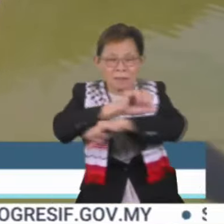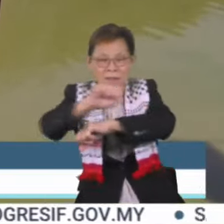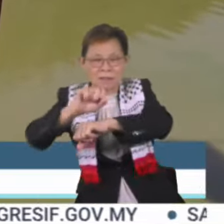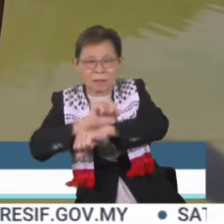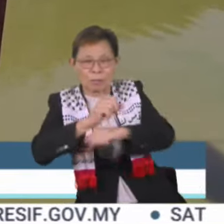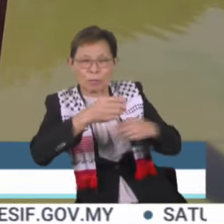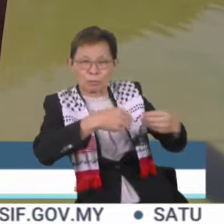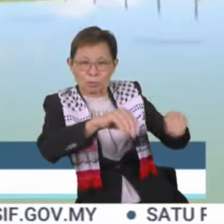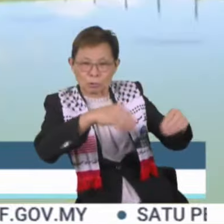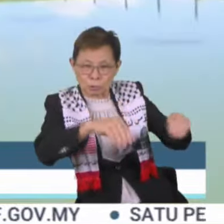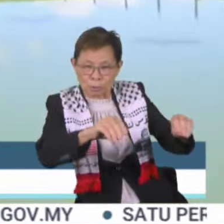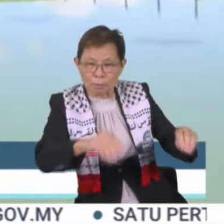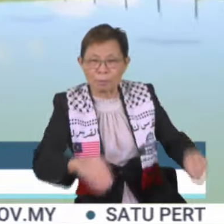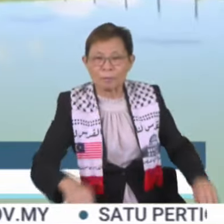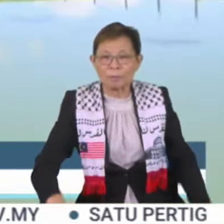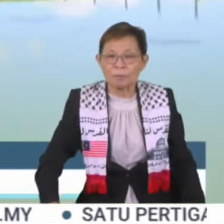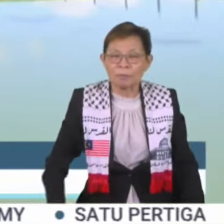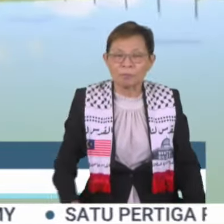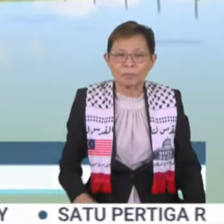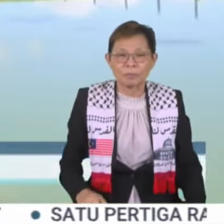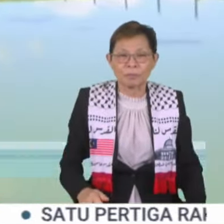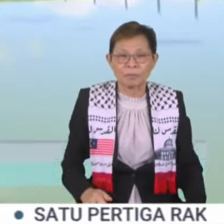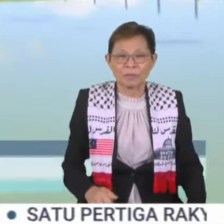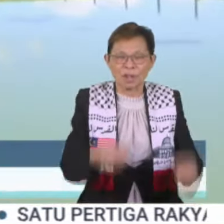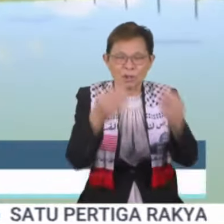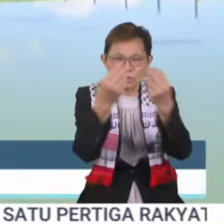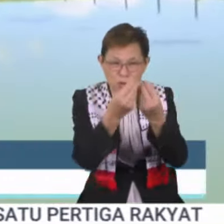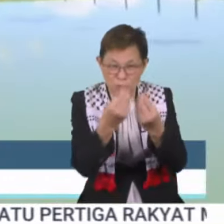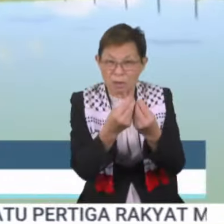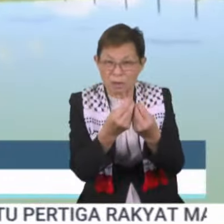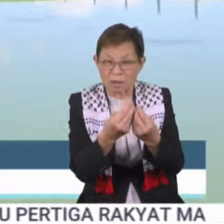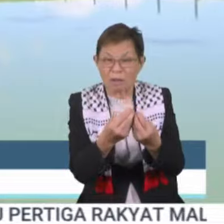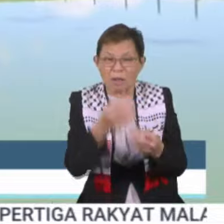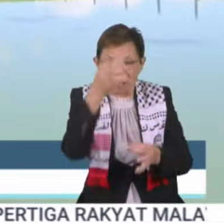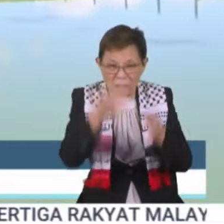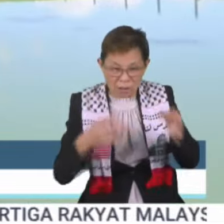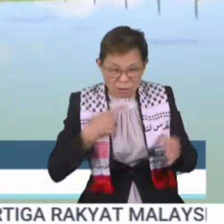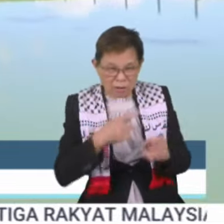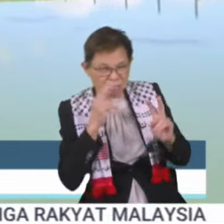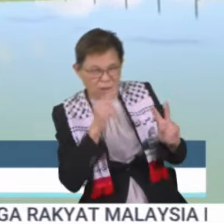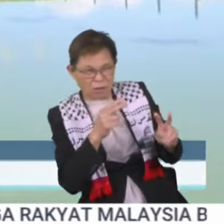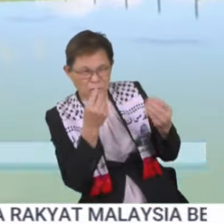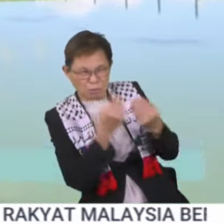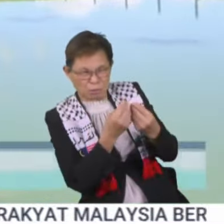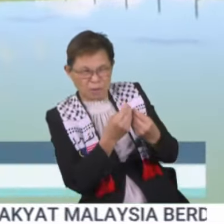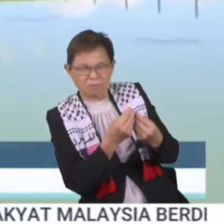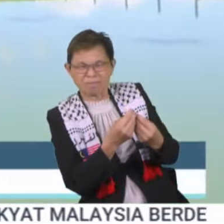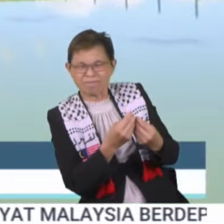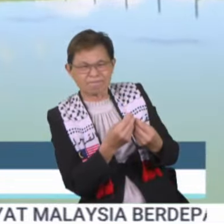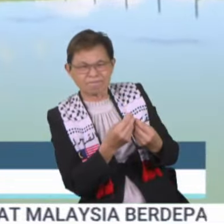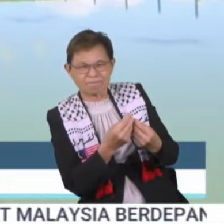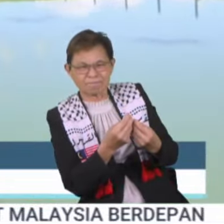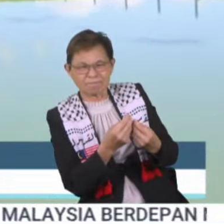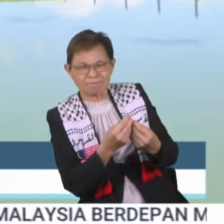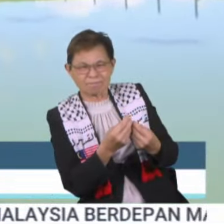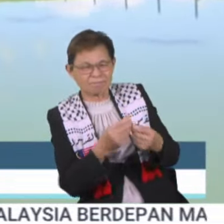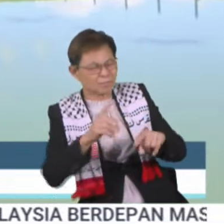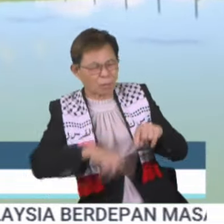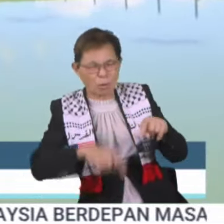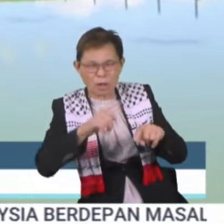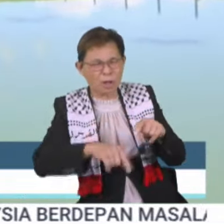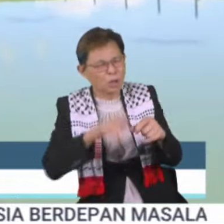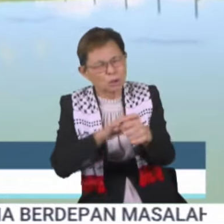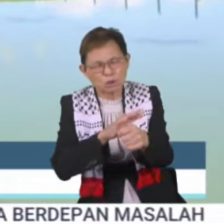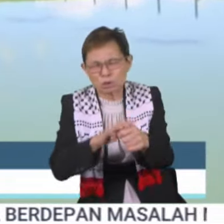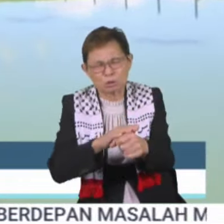Singapura. Ya, jumlah itu memang kalau kita tengok memang tak mampu lah. Memang